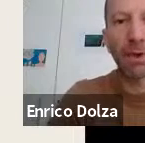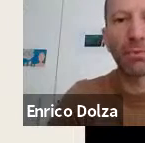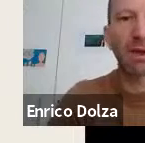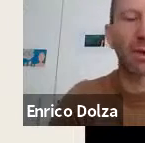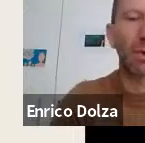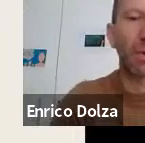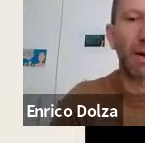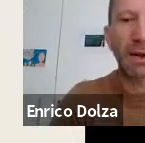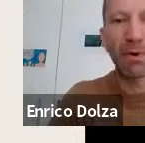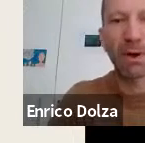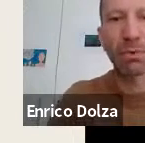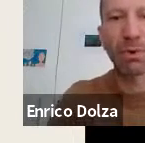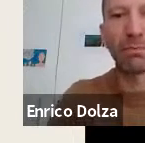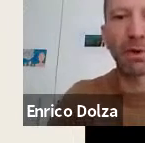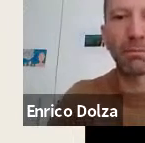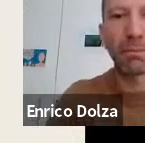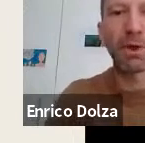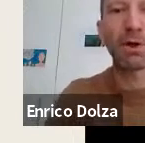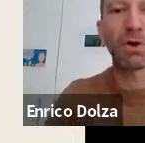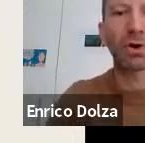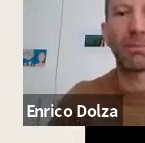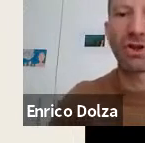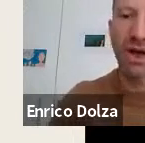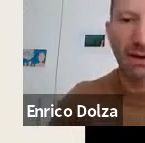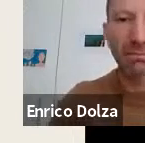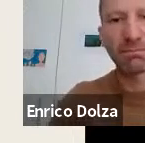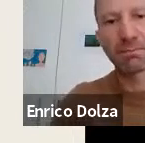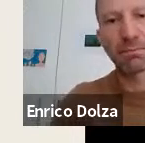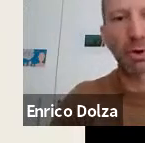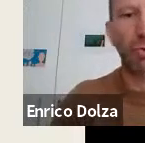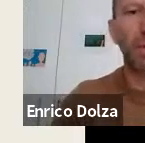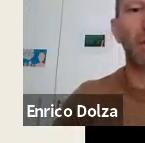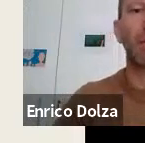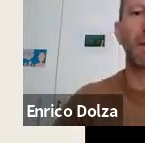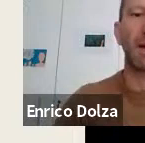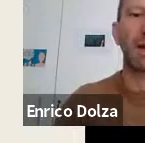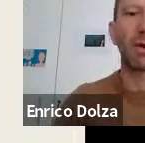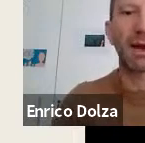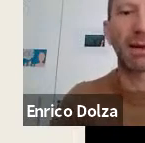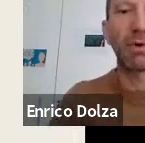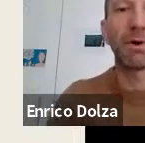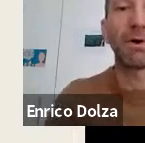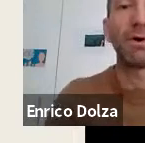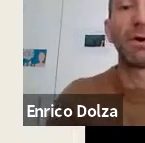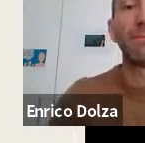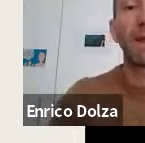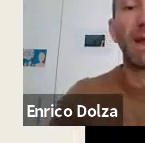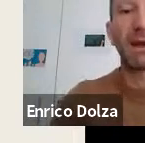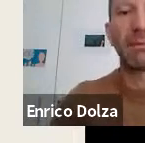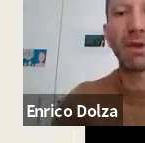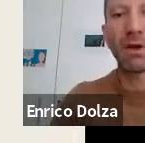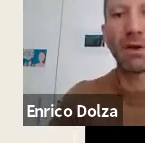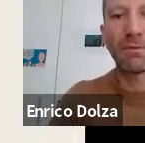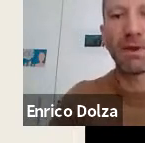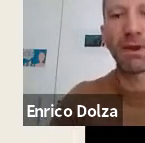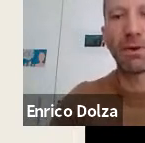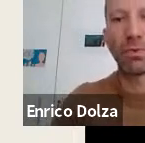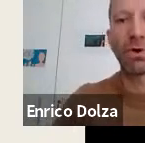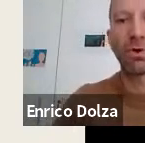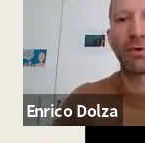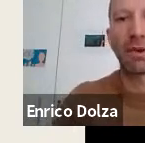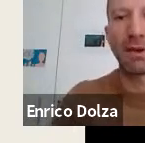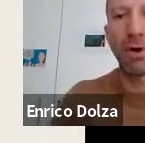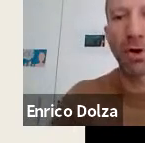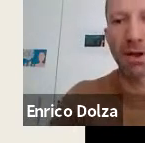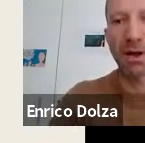seconda funzione del museo, sulla quale siamo anche tutti un po' più d'accordo, ma già su cui secondo me scricchioliamo un po', è che il museo deve essere